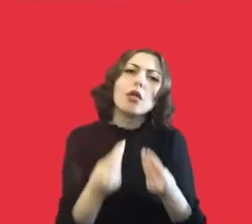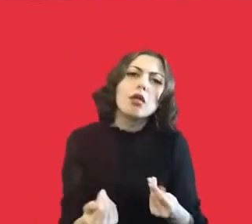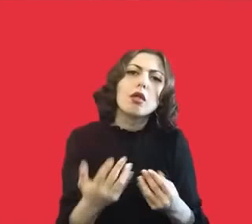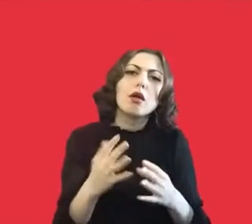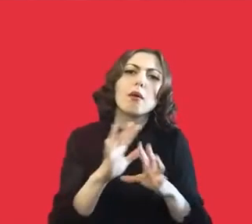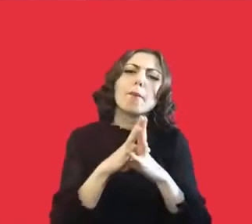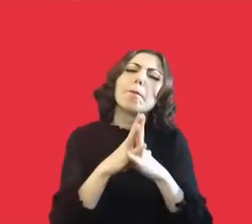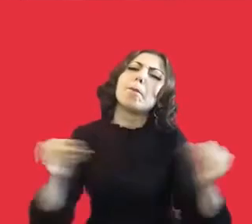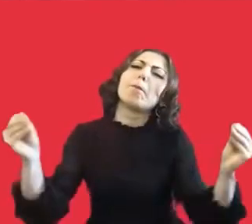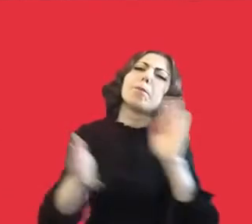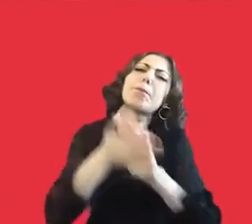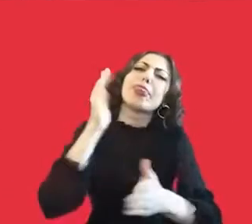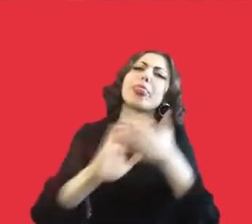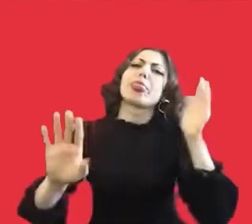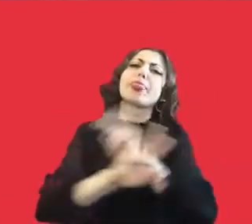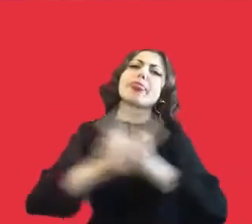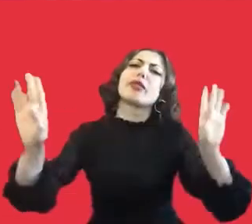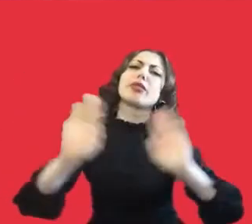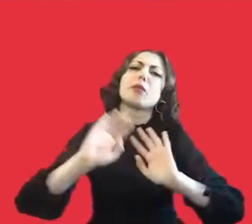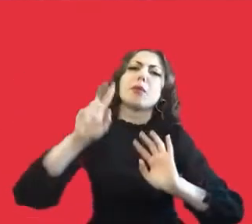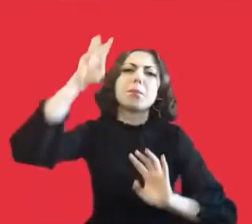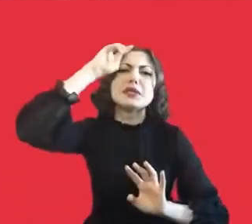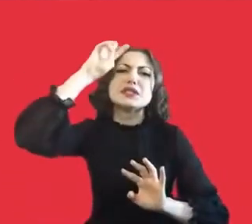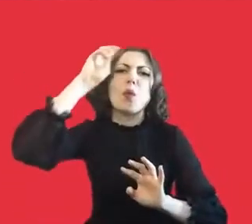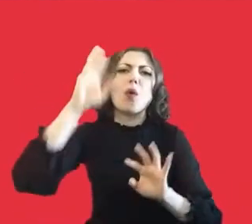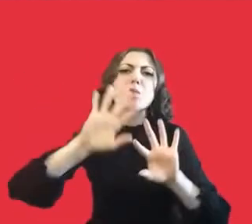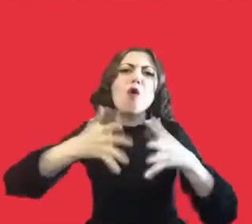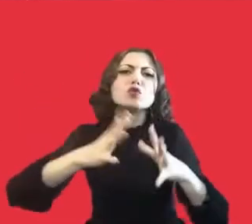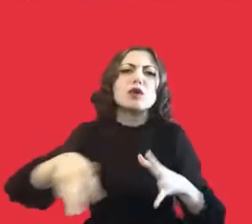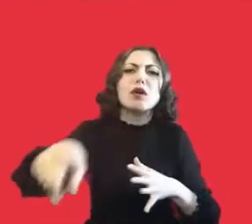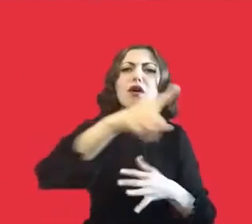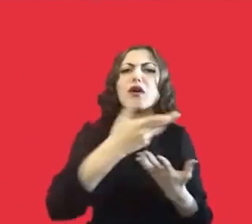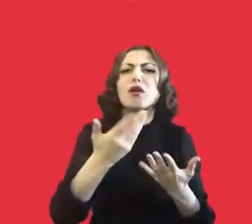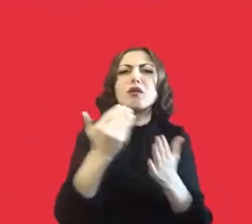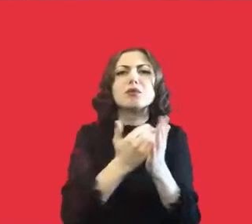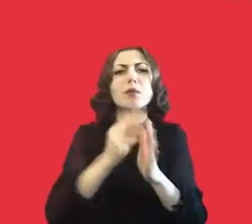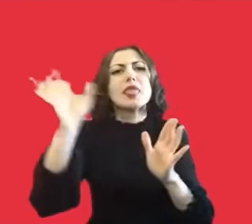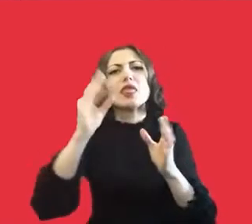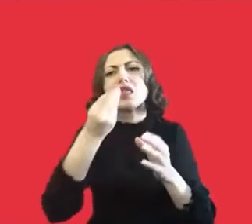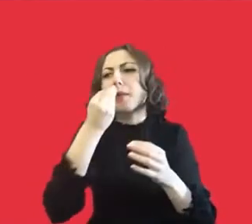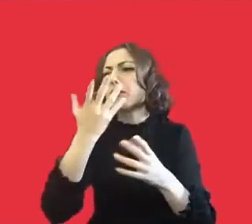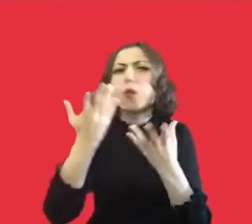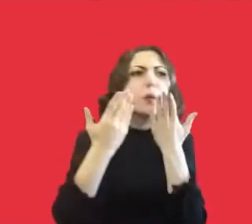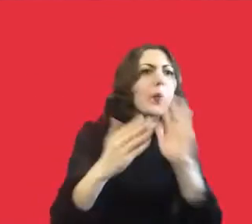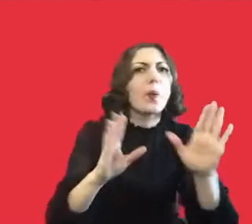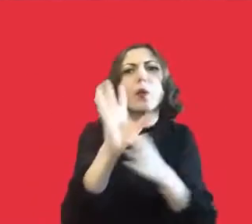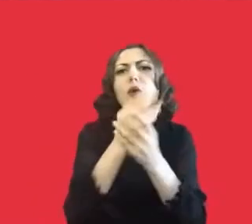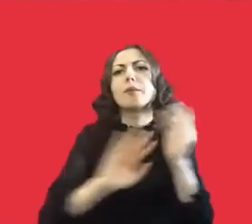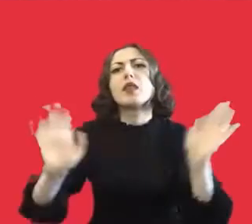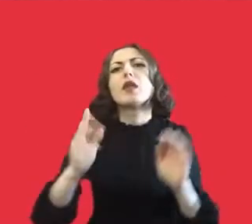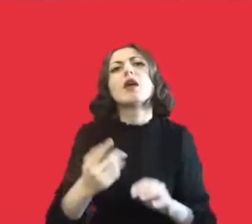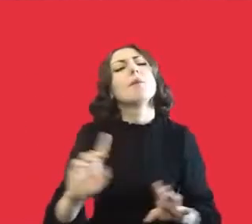savaştan, kıtlıktan, iç savaştan ve kıtlıktan bütün kaynakları aslında tükenmiş, aslında umudu kalmamış bir